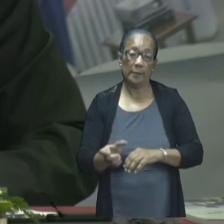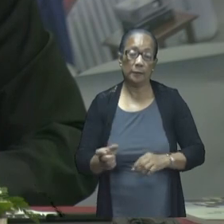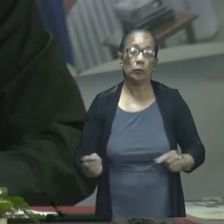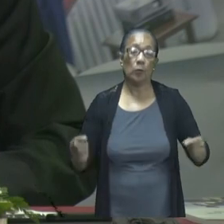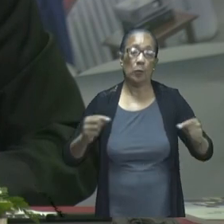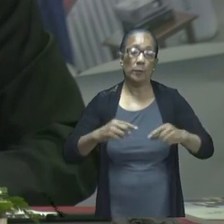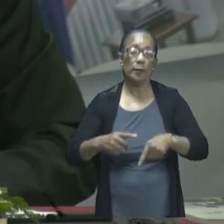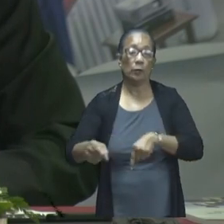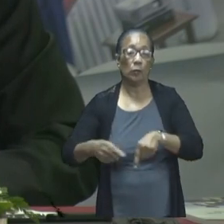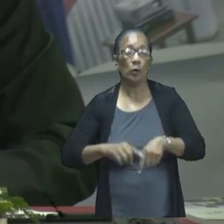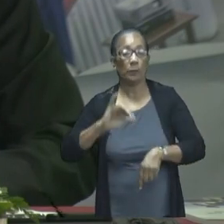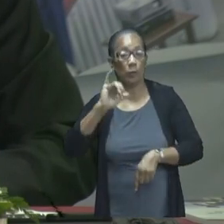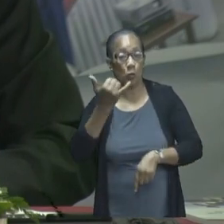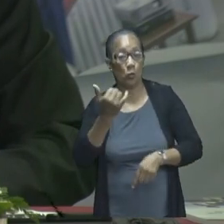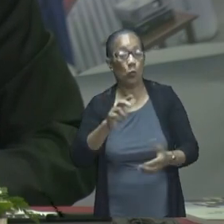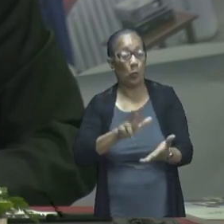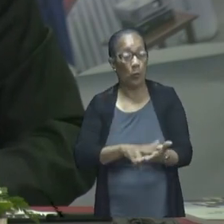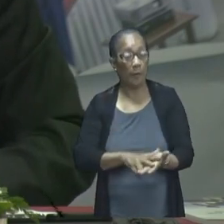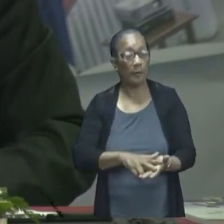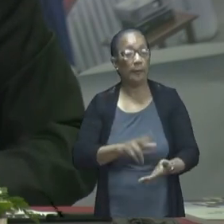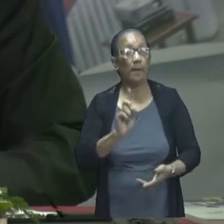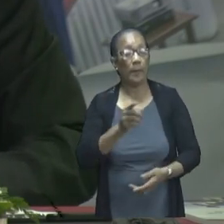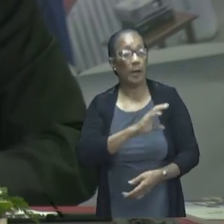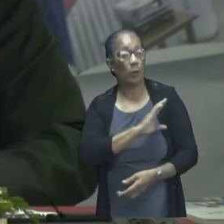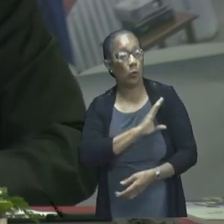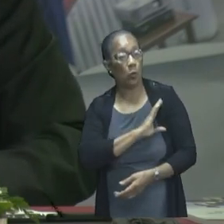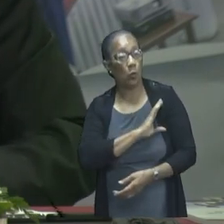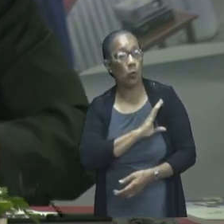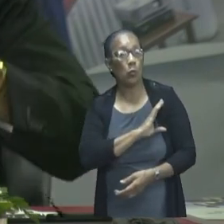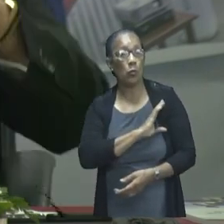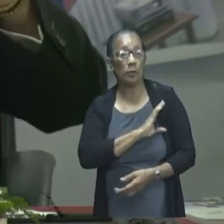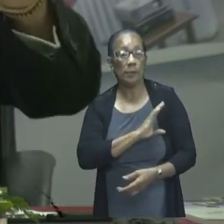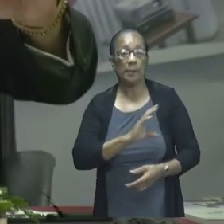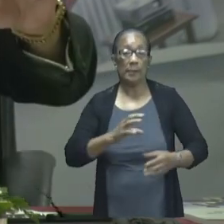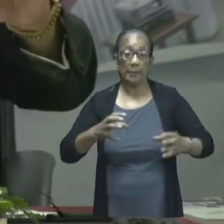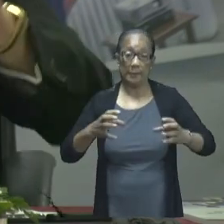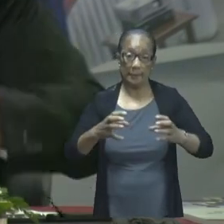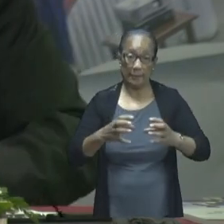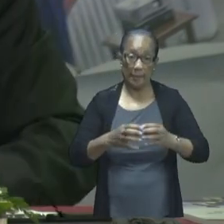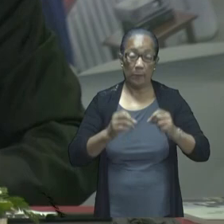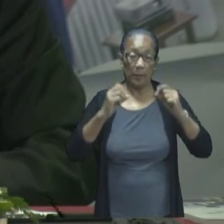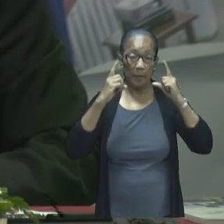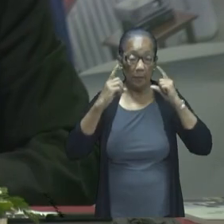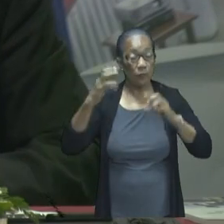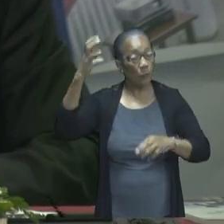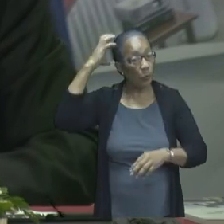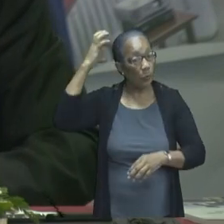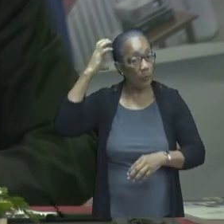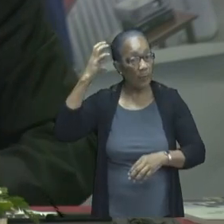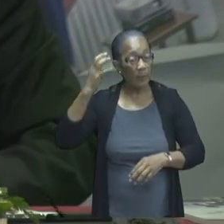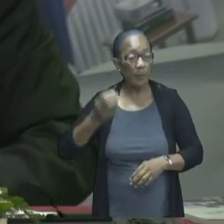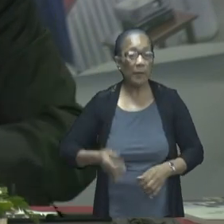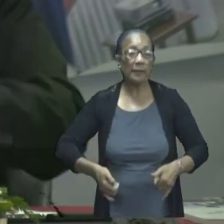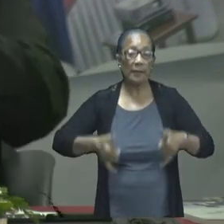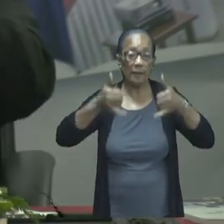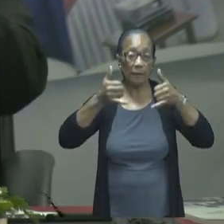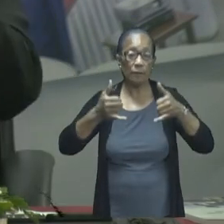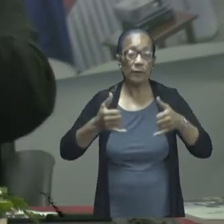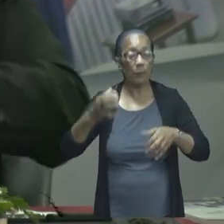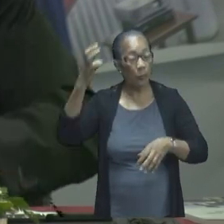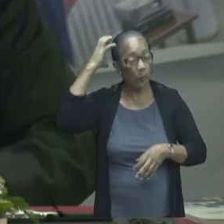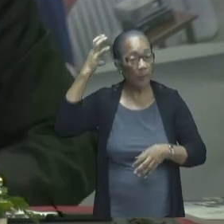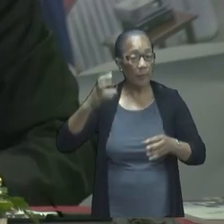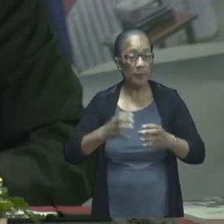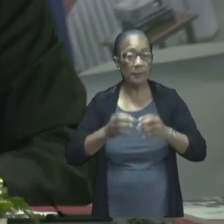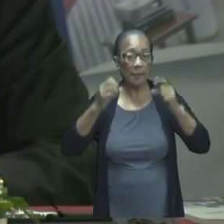nieuwe wetten maar ook zaken die spelen in de samenleving van daar wordt de zaak opgezet met zoveel last naar de samenleven en daar wordt een